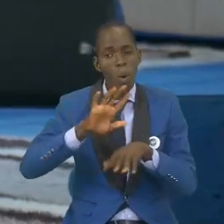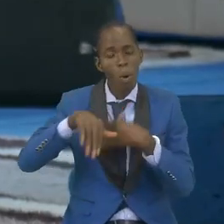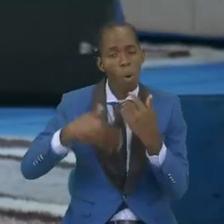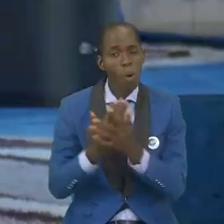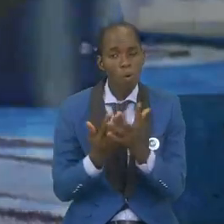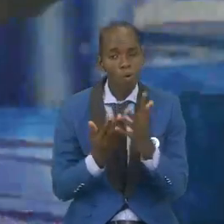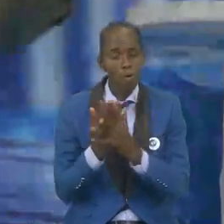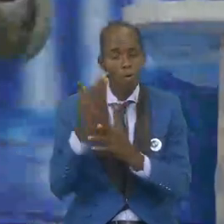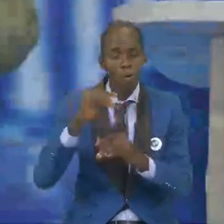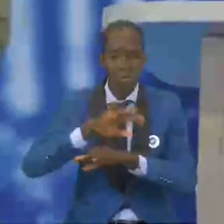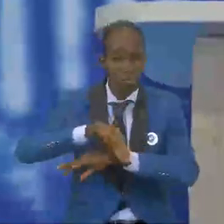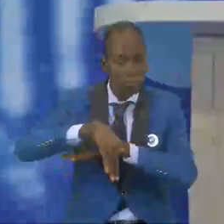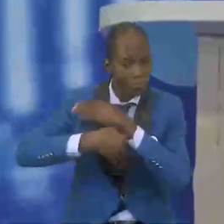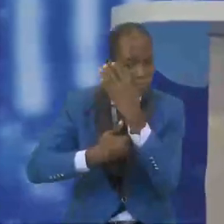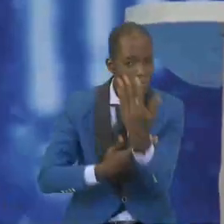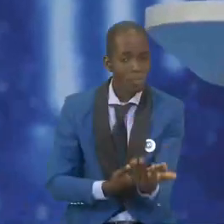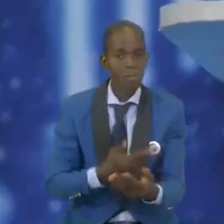pu dormir.